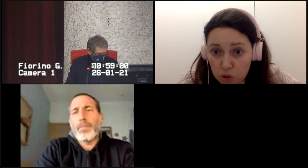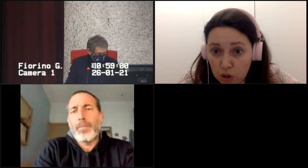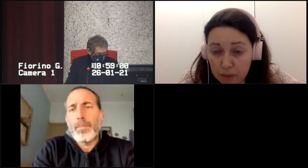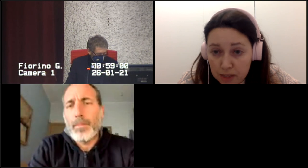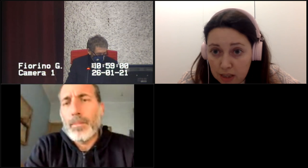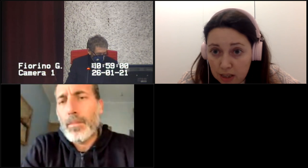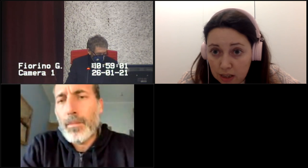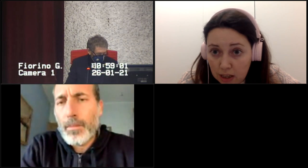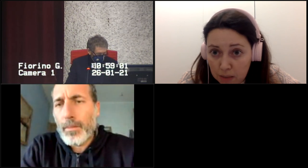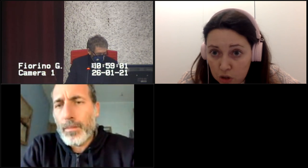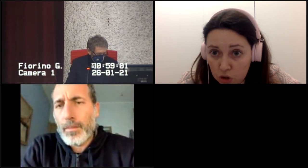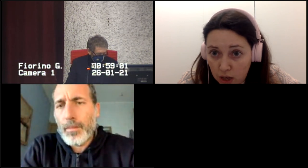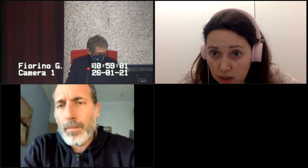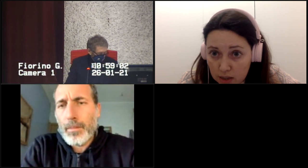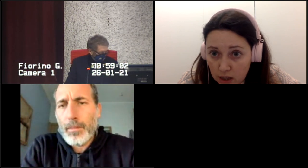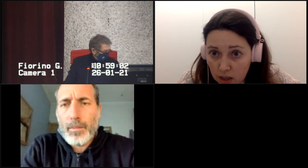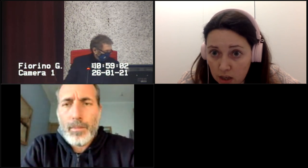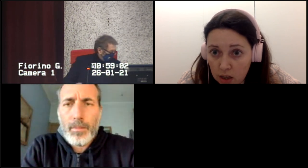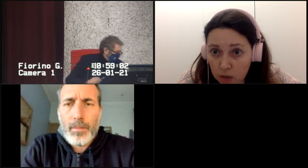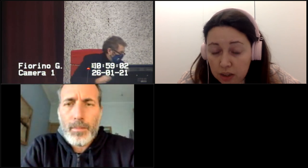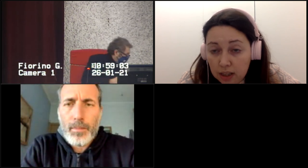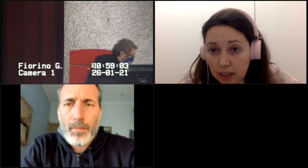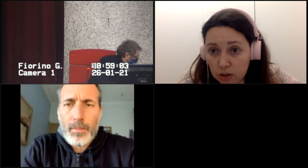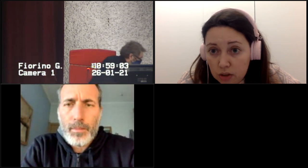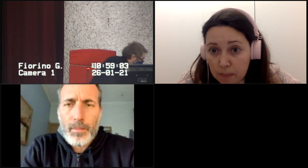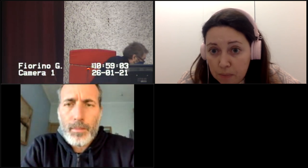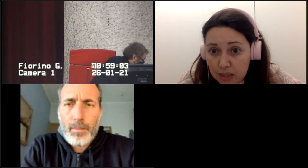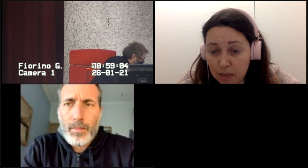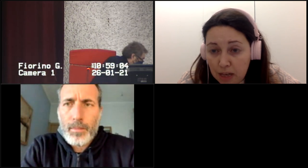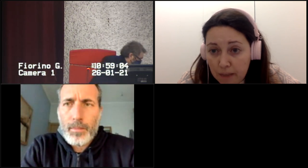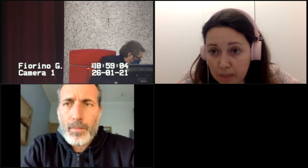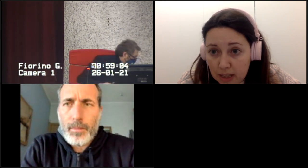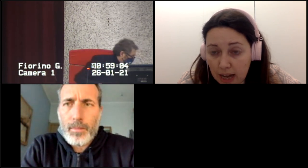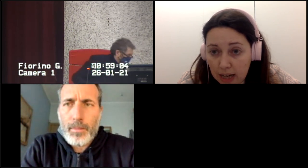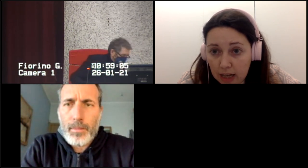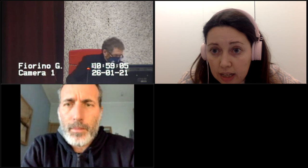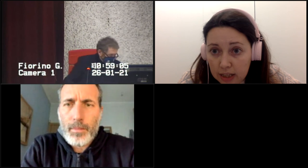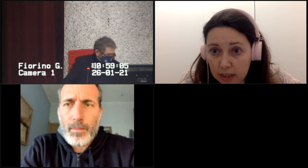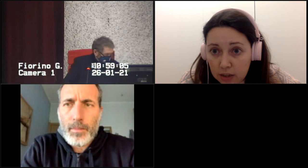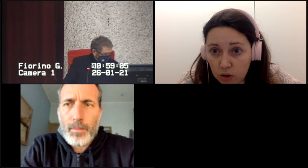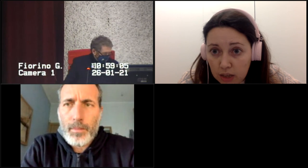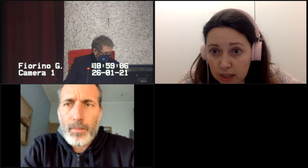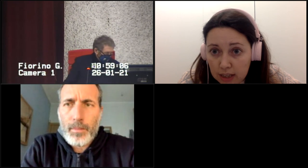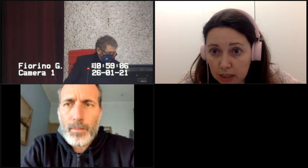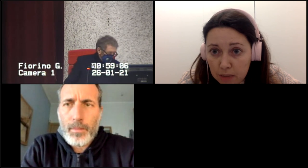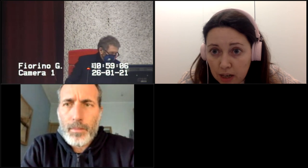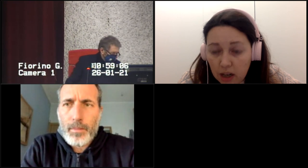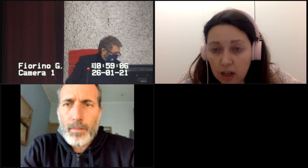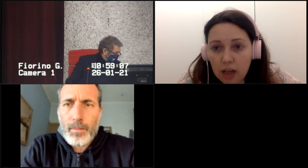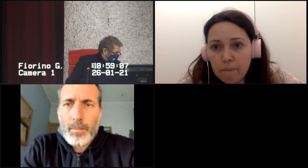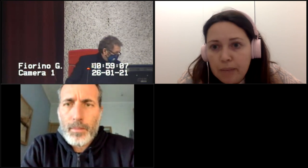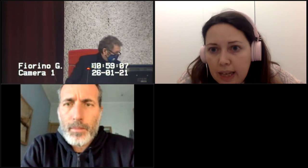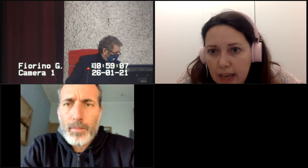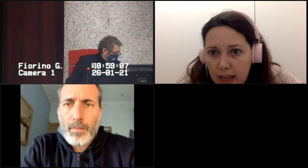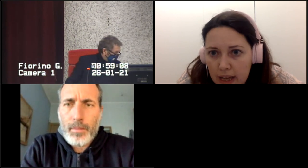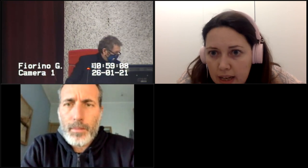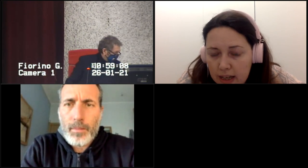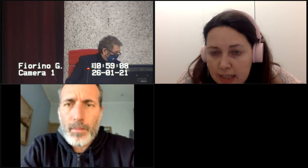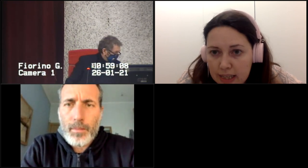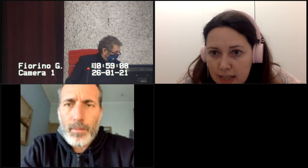come mozione presentata dalla maggioranza. Quindi chiedo se è possibile emendare il titolo della delibera,